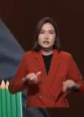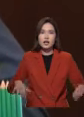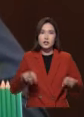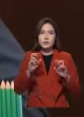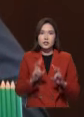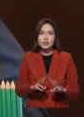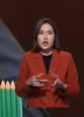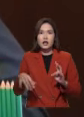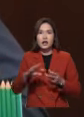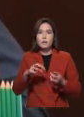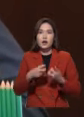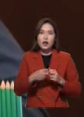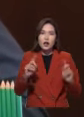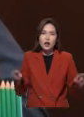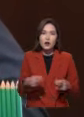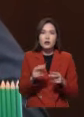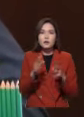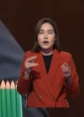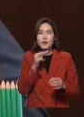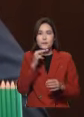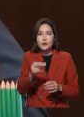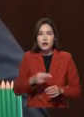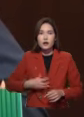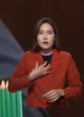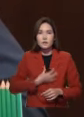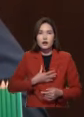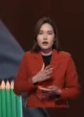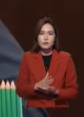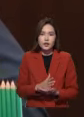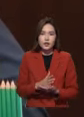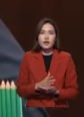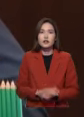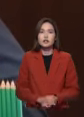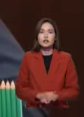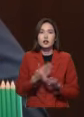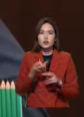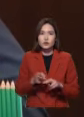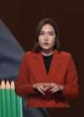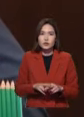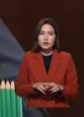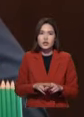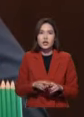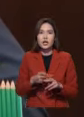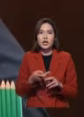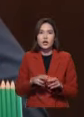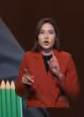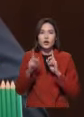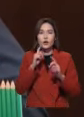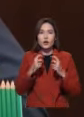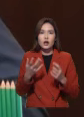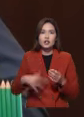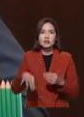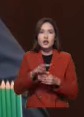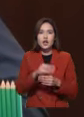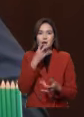көтерілген мәселенің маңызы зор екені анық. Сондықтан осы отырыста айтылған барлық